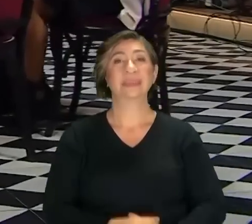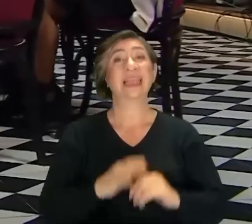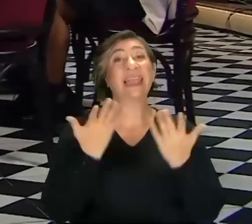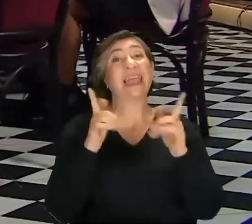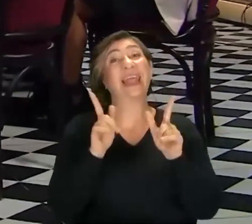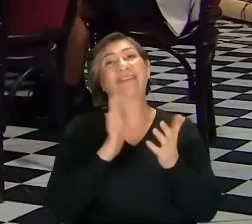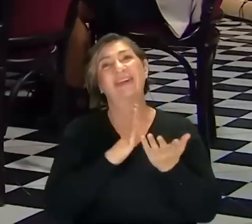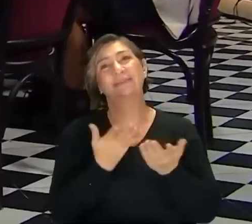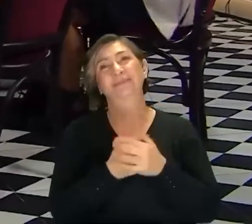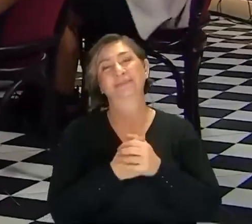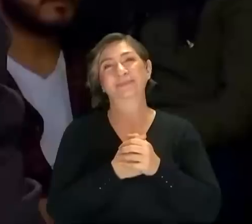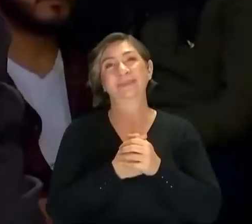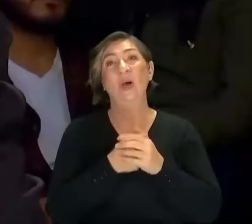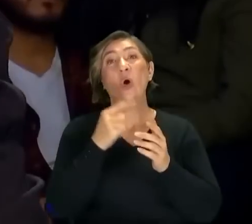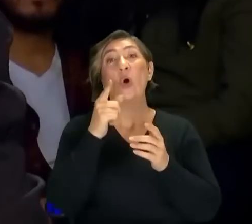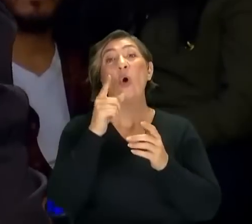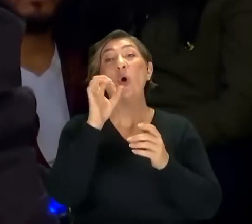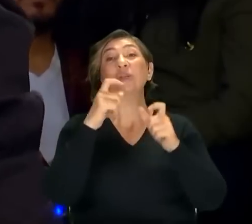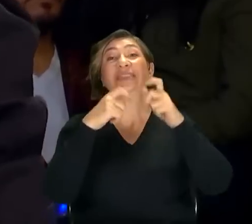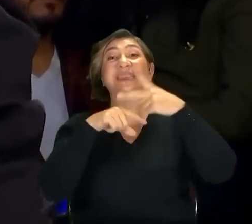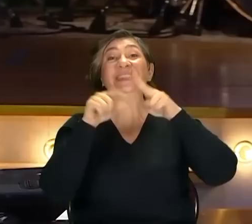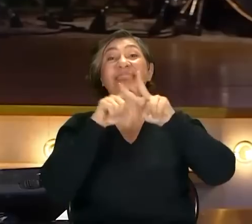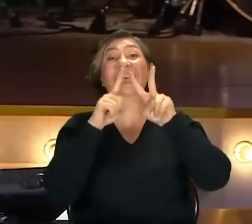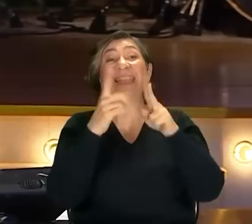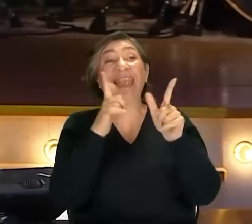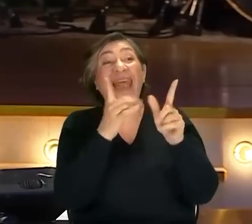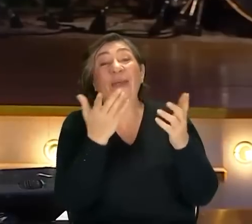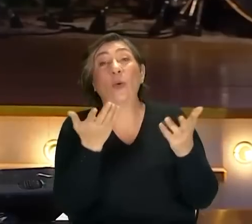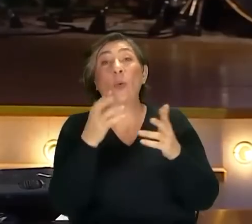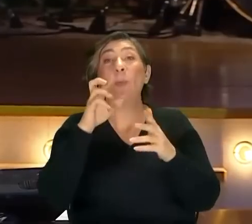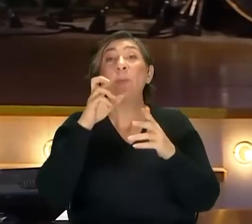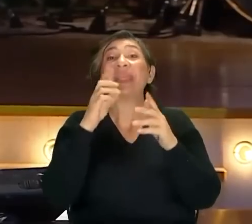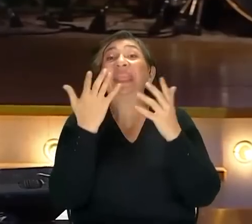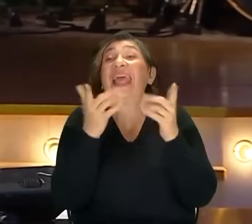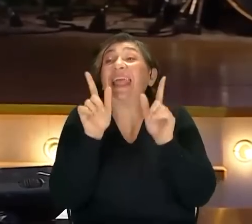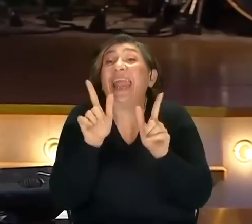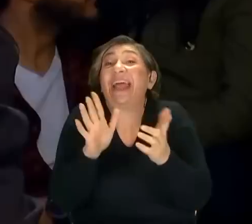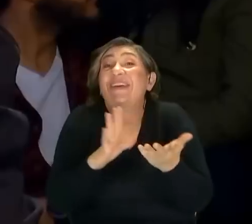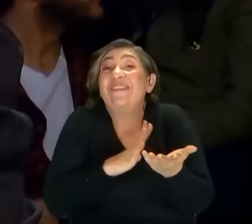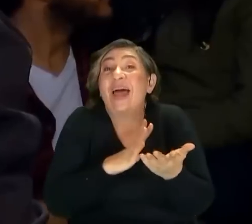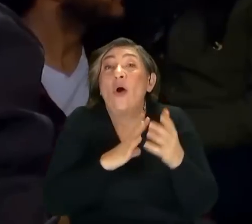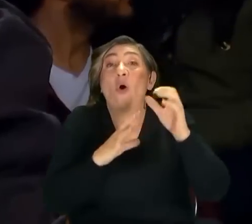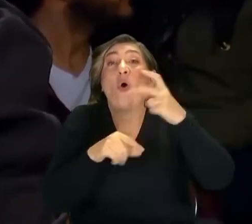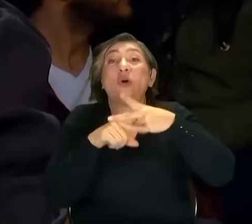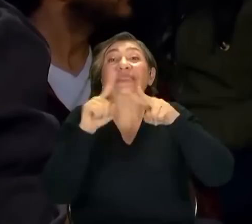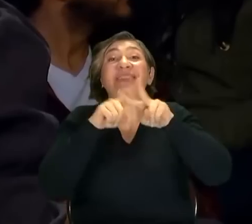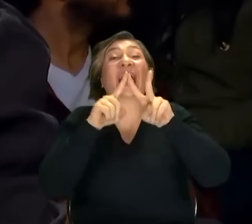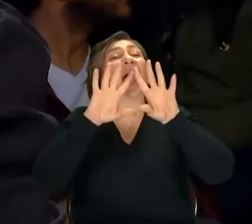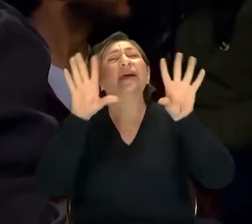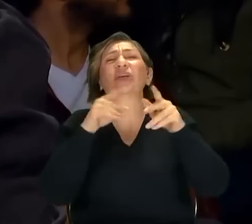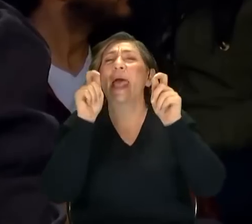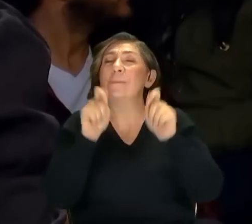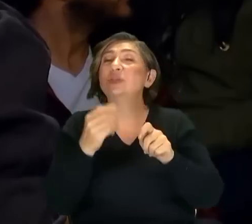Ne gerek vardı? Ozan'a ne gerek vardı? Ya projemiz... Ne gerek var? Ozan her şeyi yapmış